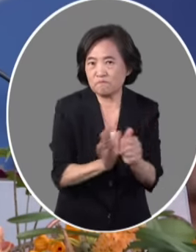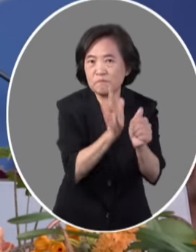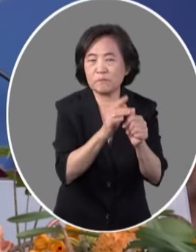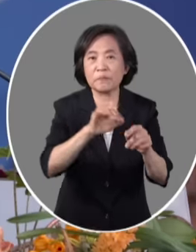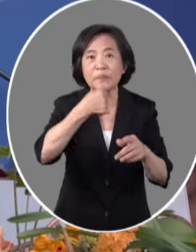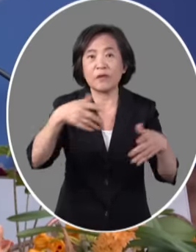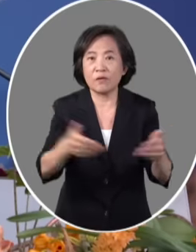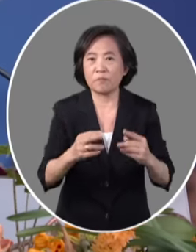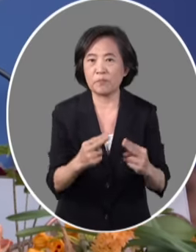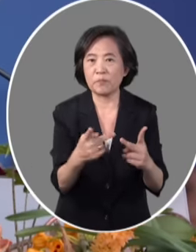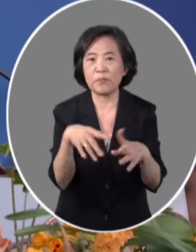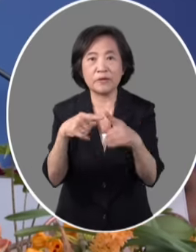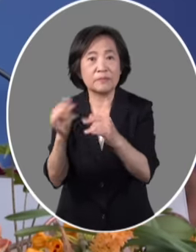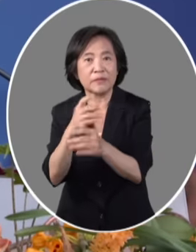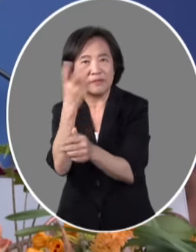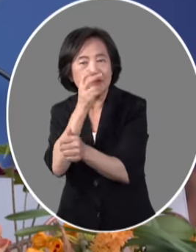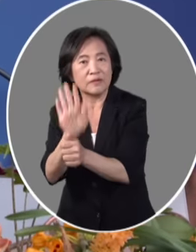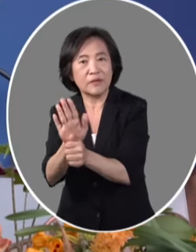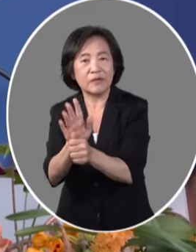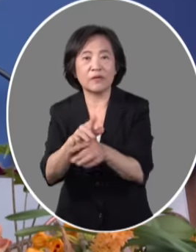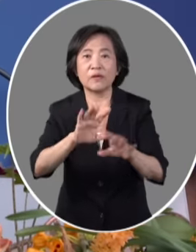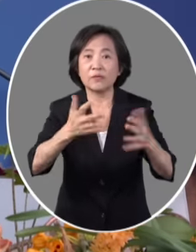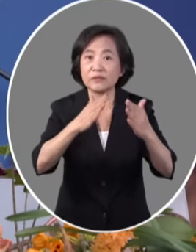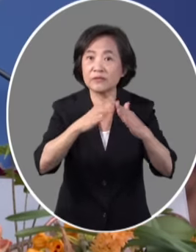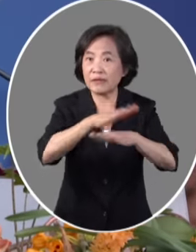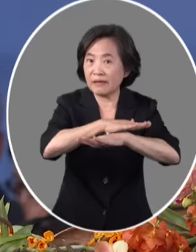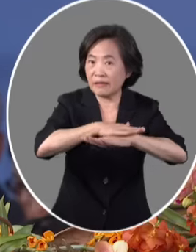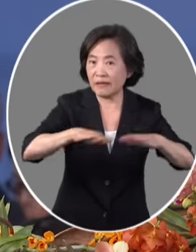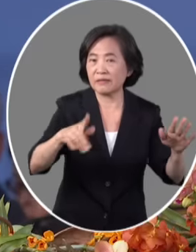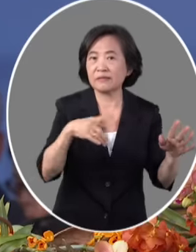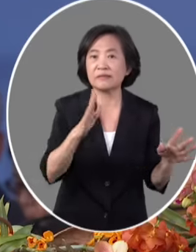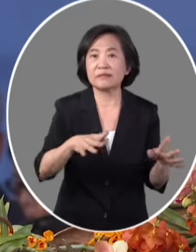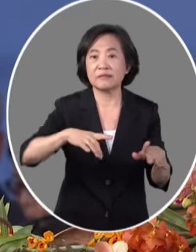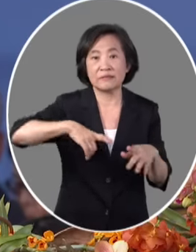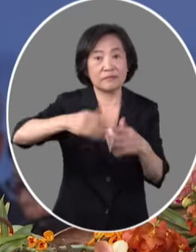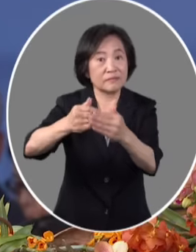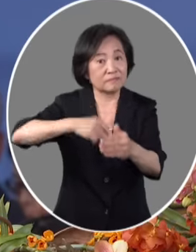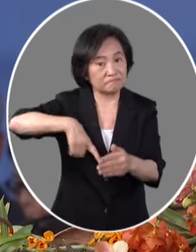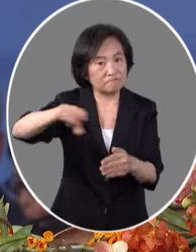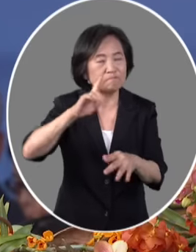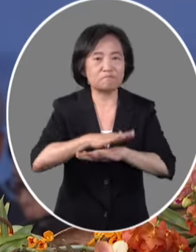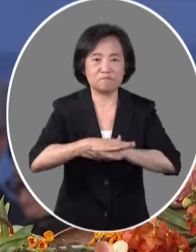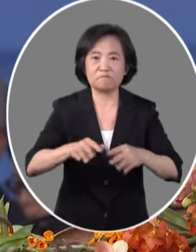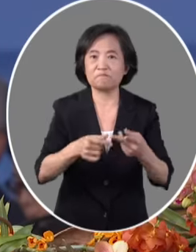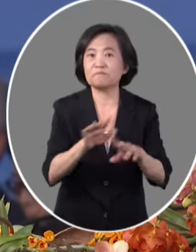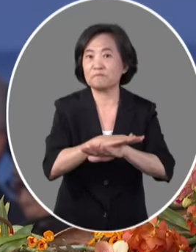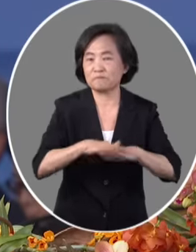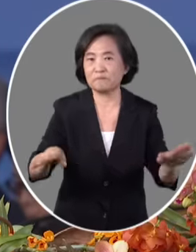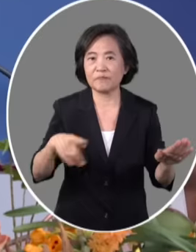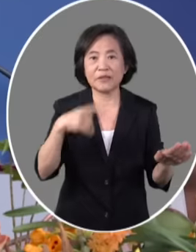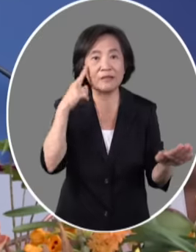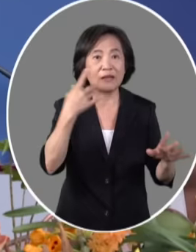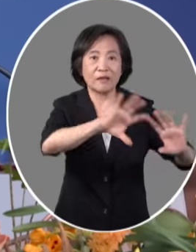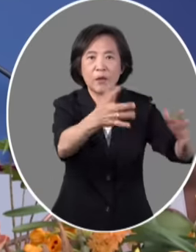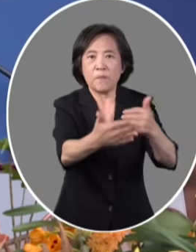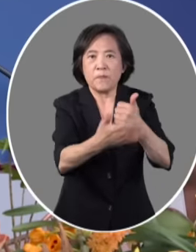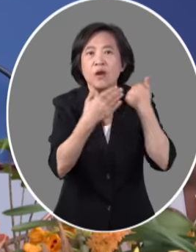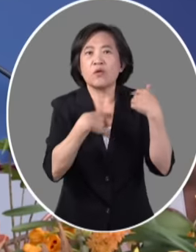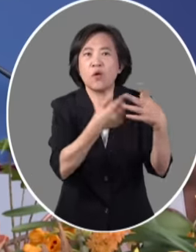力，照顾人民，确保国家安全，稳定两岸情势，并且争取国际的支